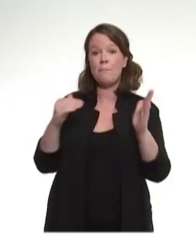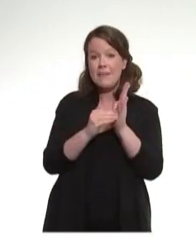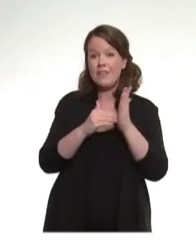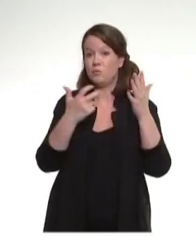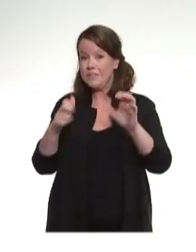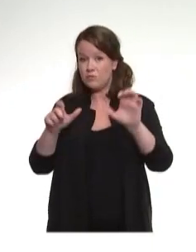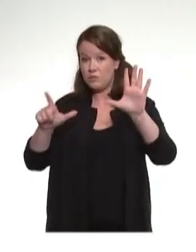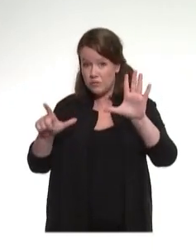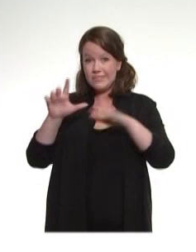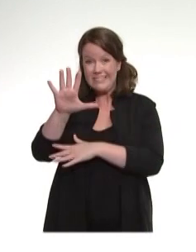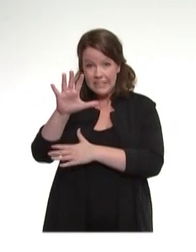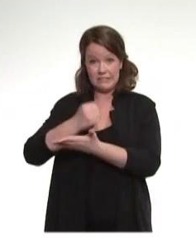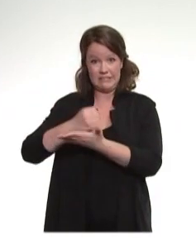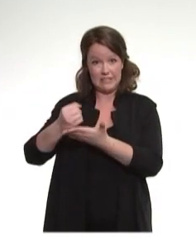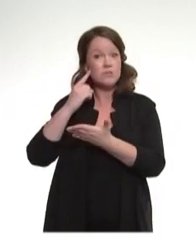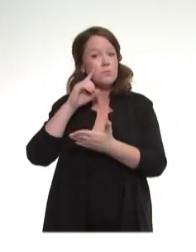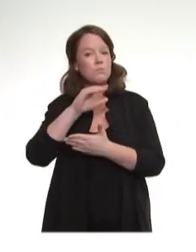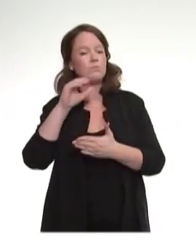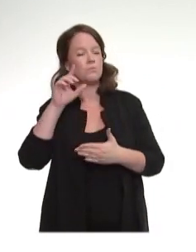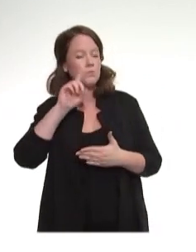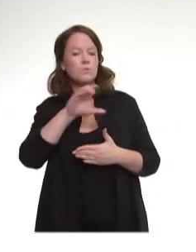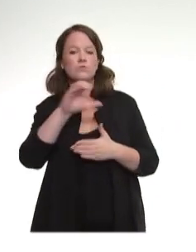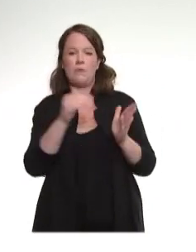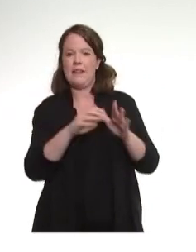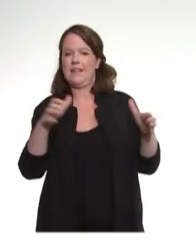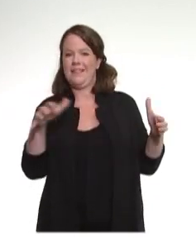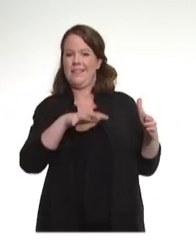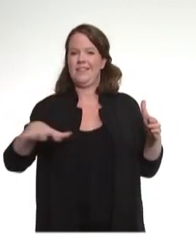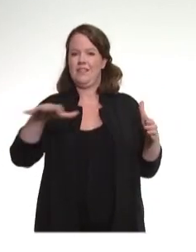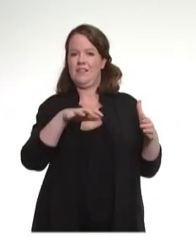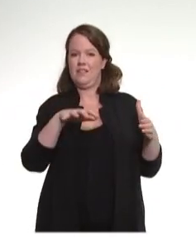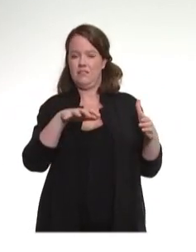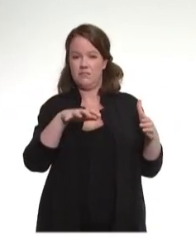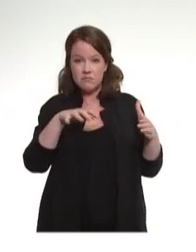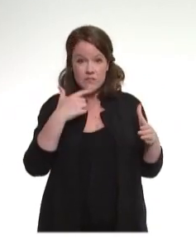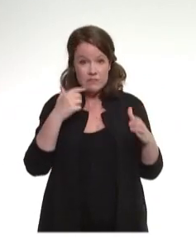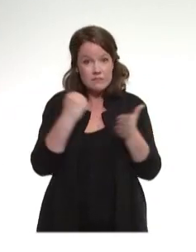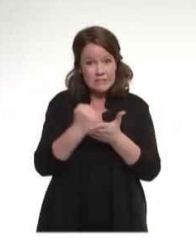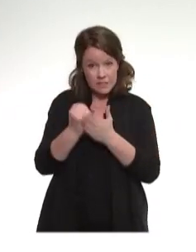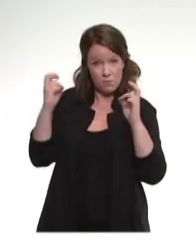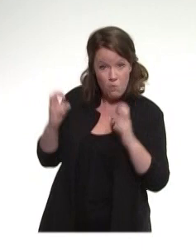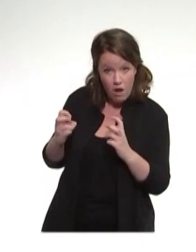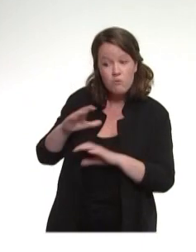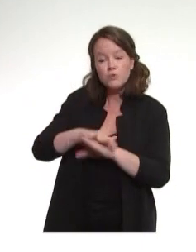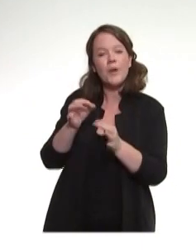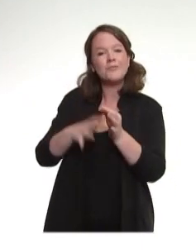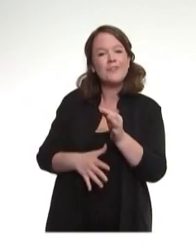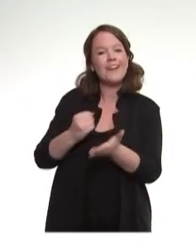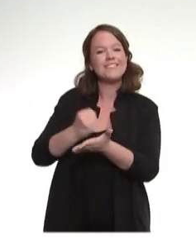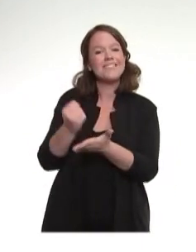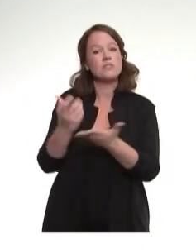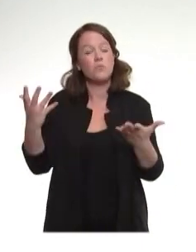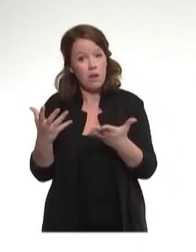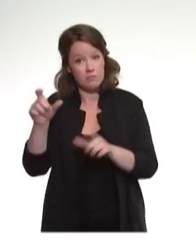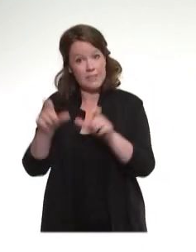et dans le même temps le taux de positivité de ces tests a quant à lui augmenté ce que les mesures fermes et les bars